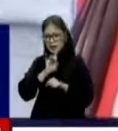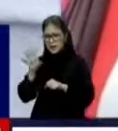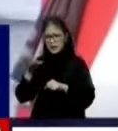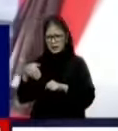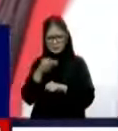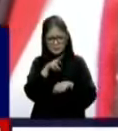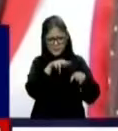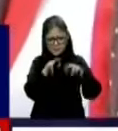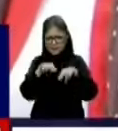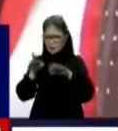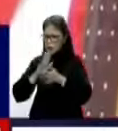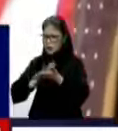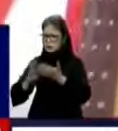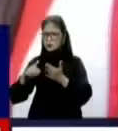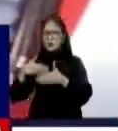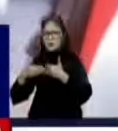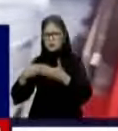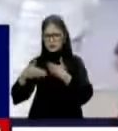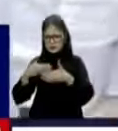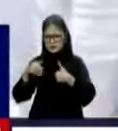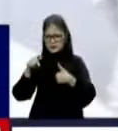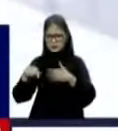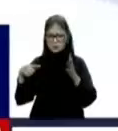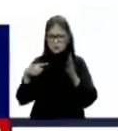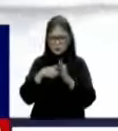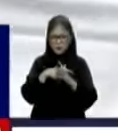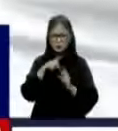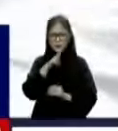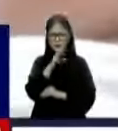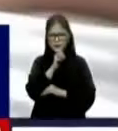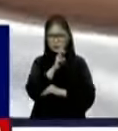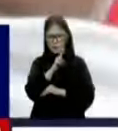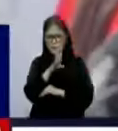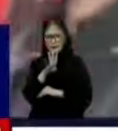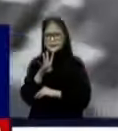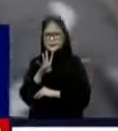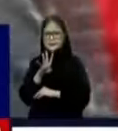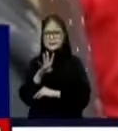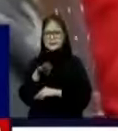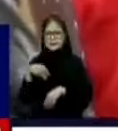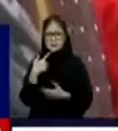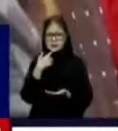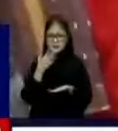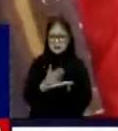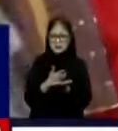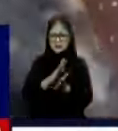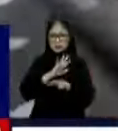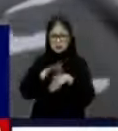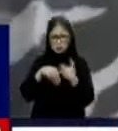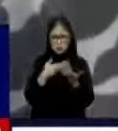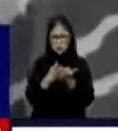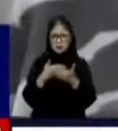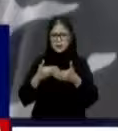langsung bagaimana jalannya pemilu di 2024 tahun ini. Ya, dan memastikan seluruh